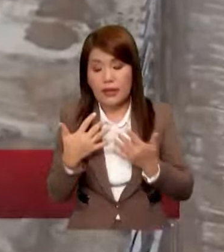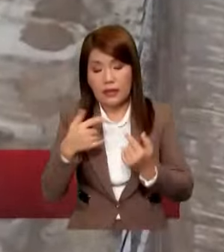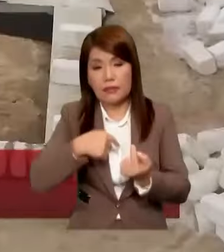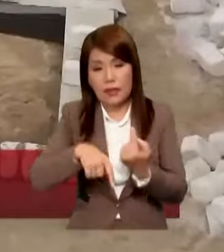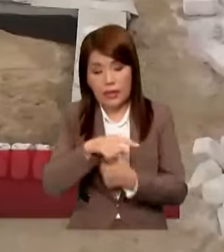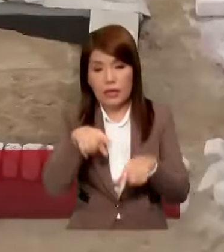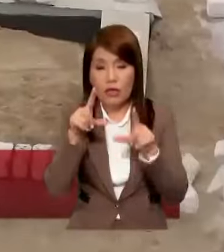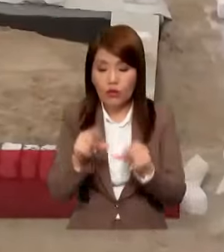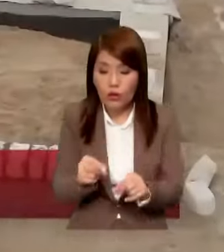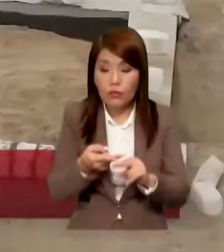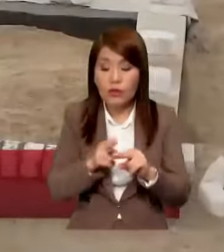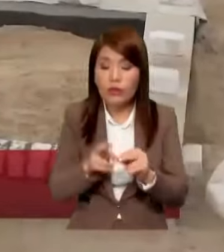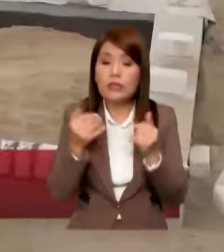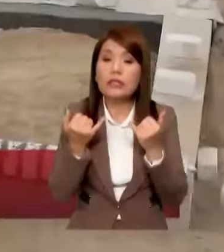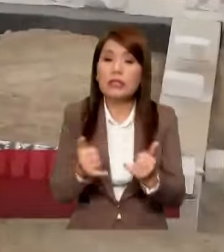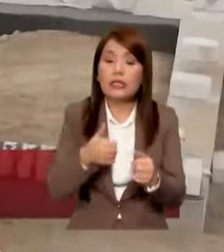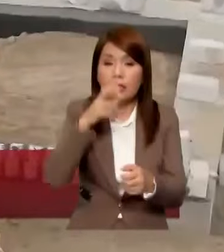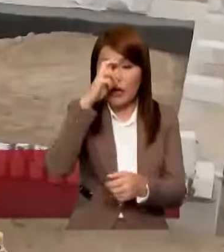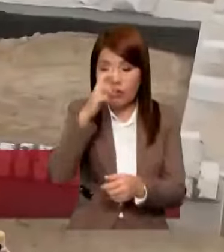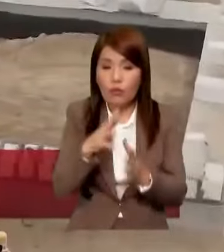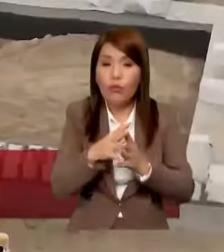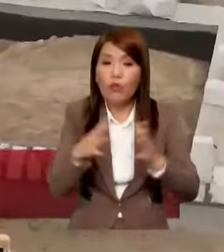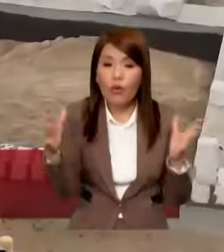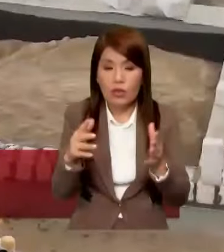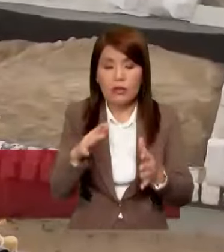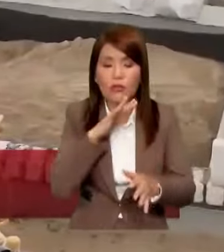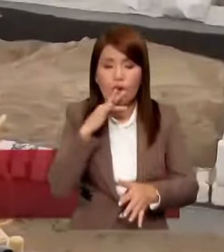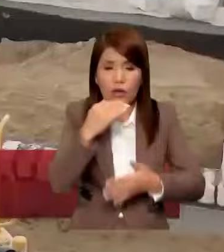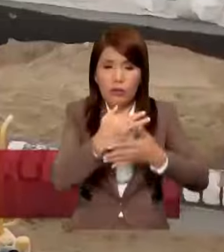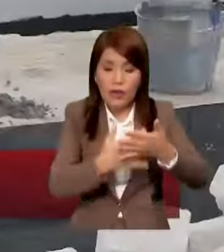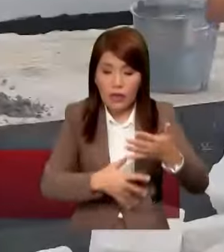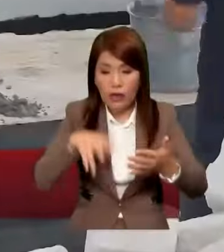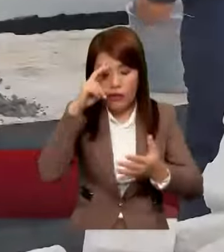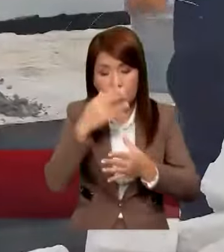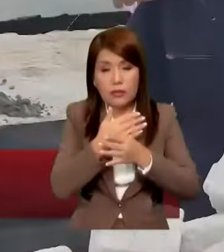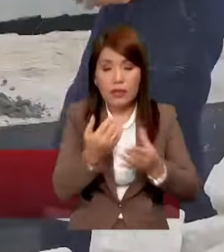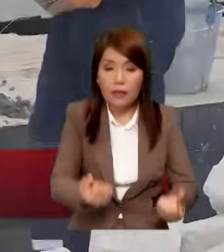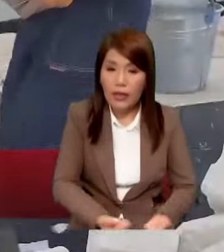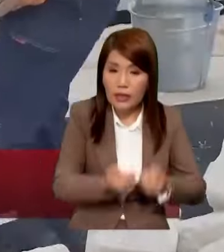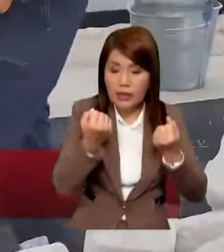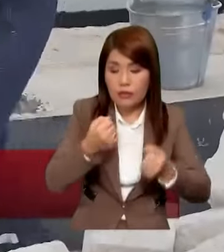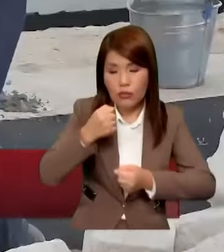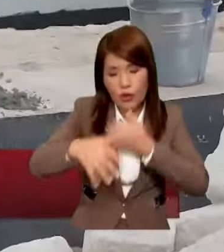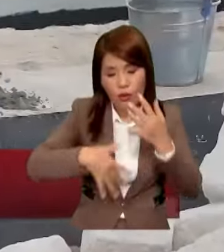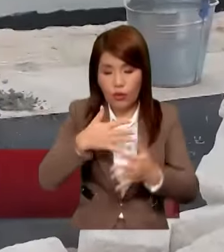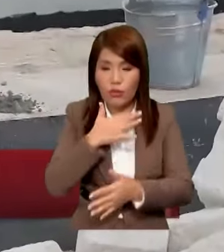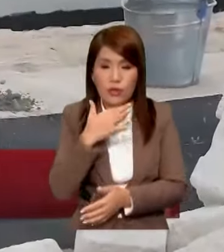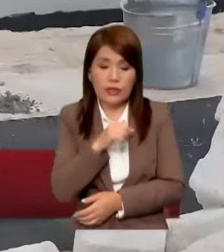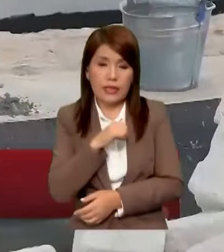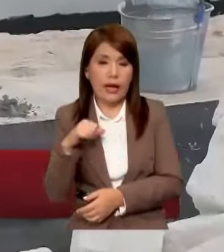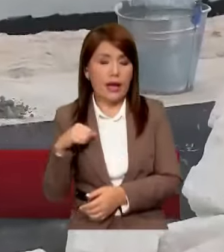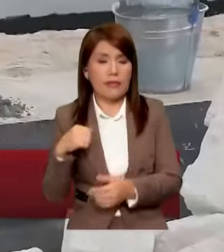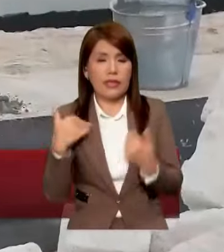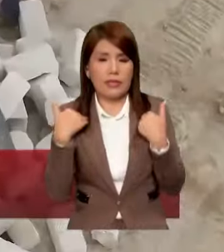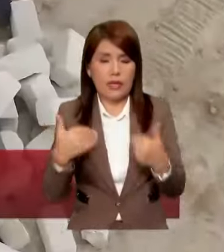преференций и льгот, поскольку сейчас у государства больше сотни мер господдержки предпринимательства, но запутаться в них может даже самый